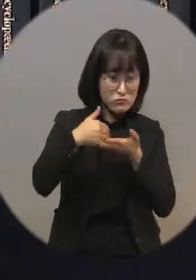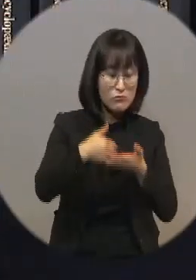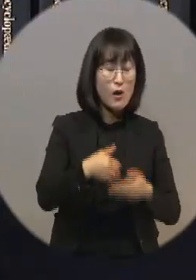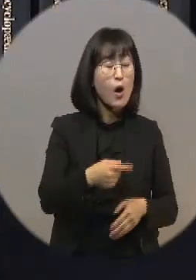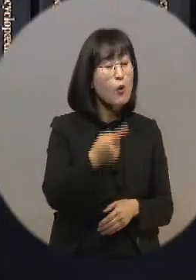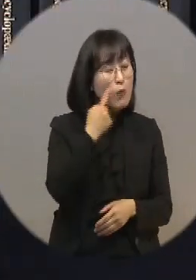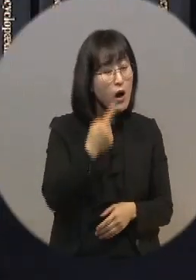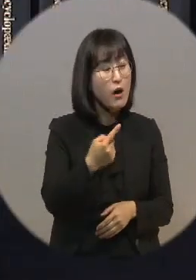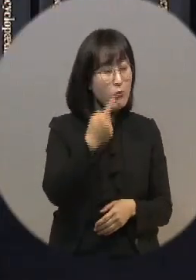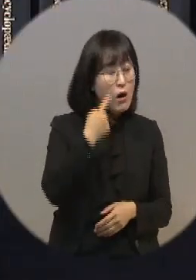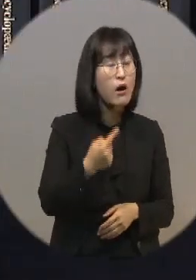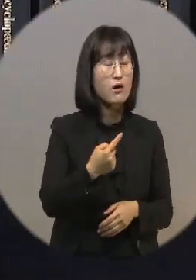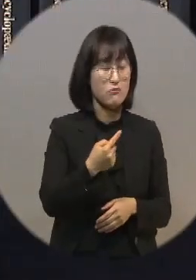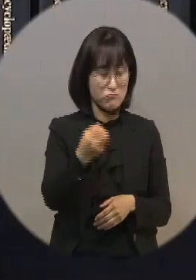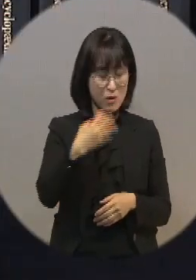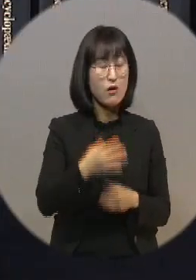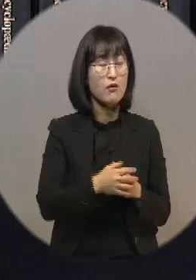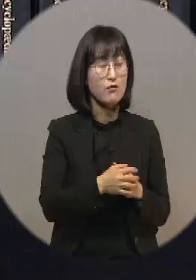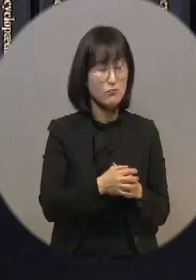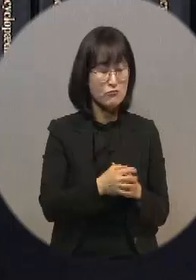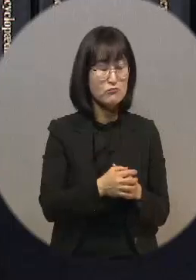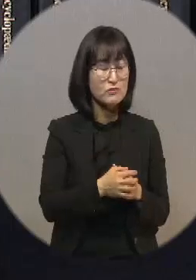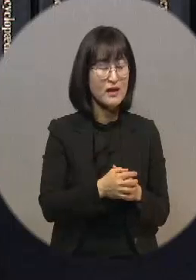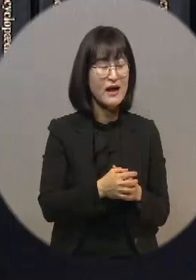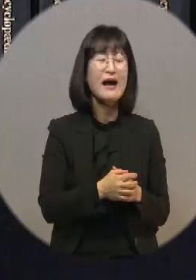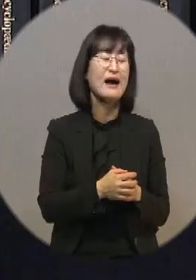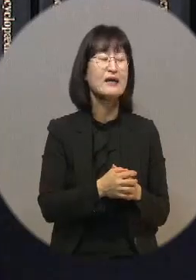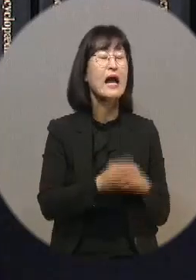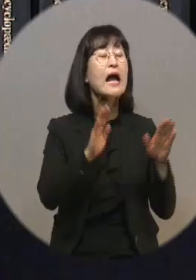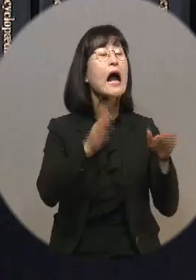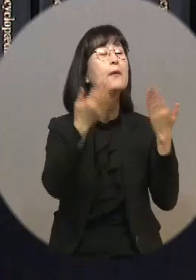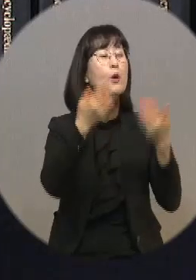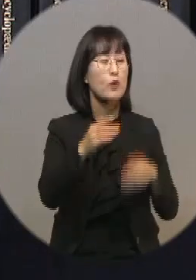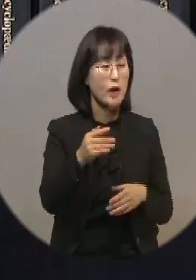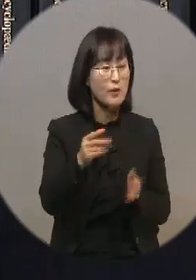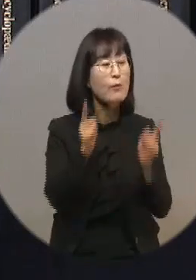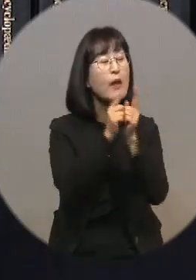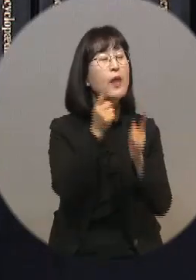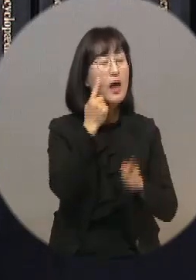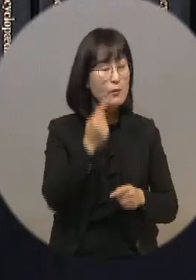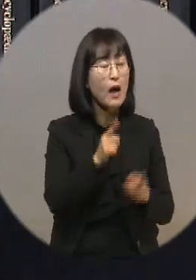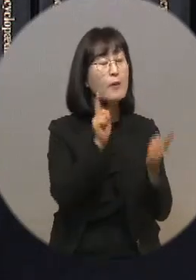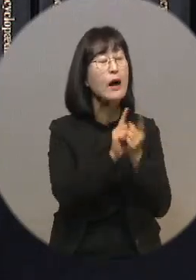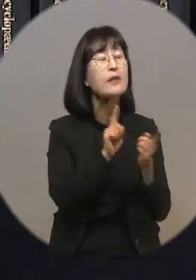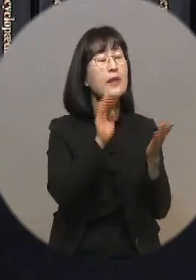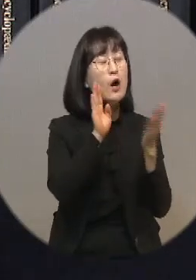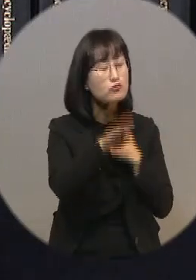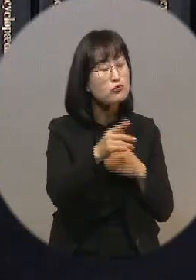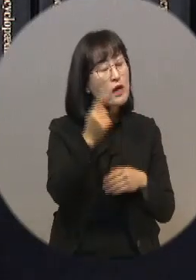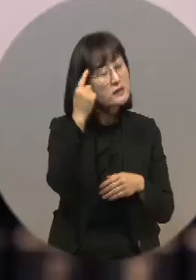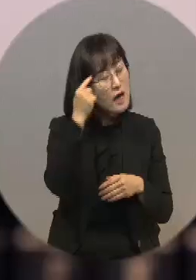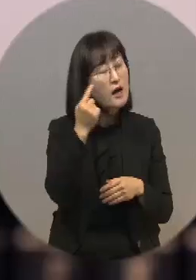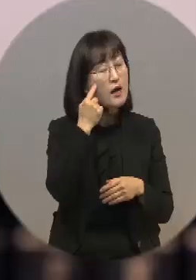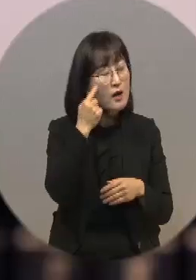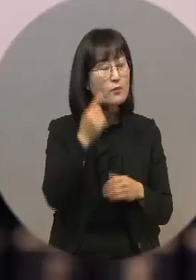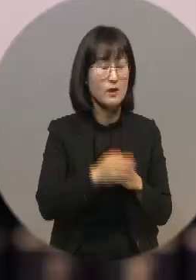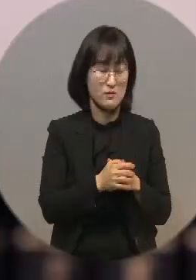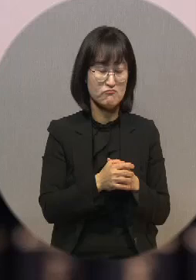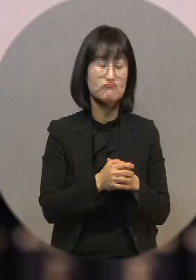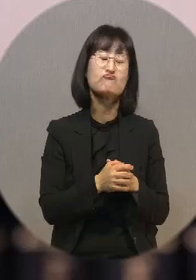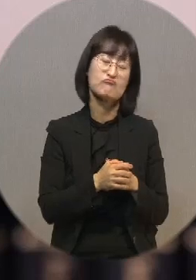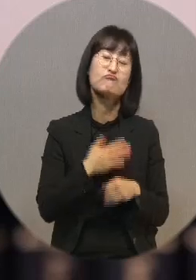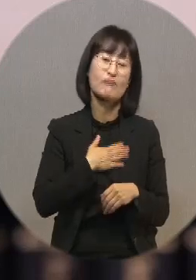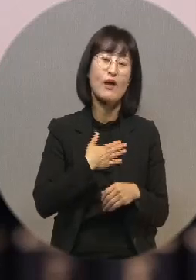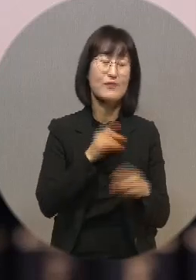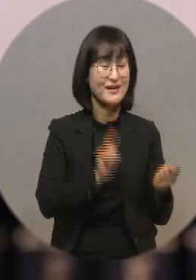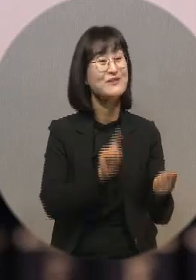만나. 가볍게? 예, 그냥 심각하게 만나지 말고 일단 만나보고 나서 생각을 해봐라. 그래가지고 만났는데